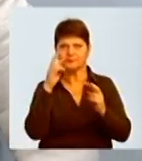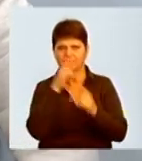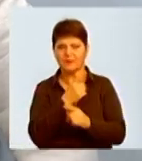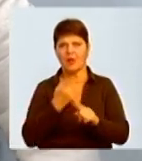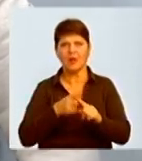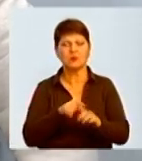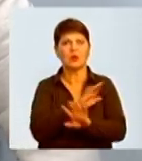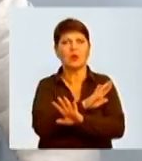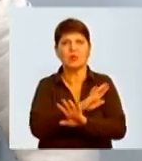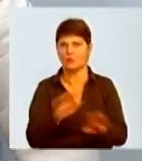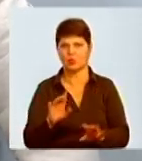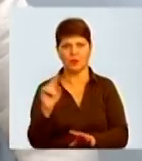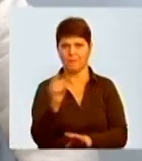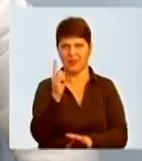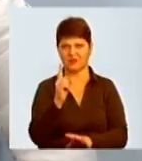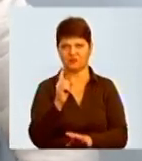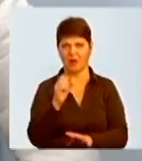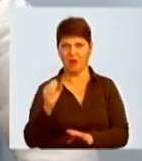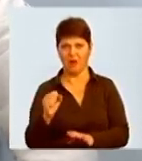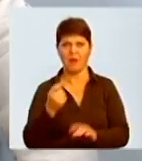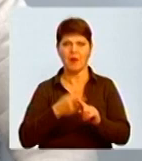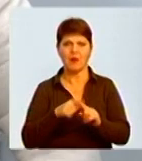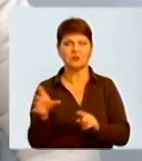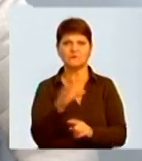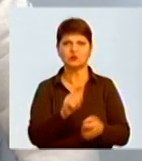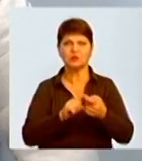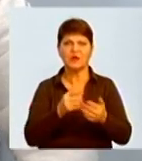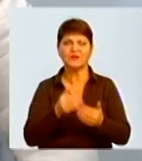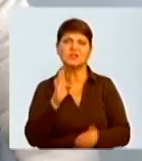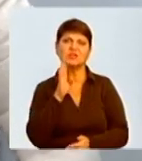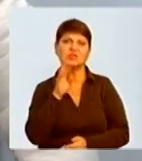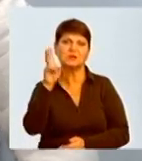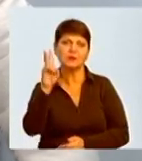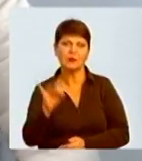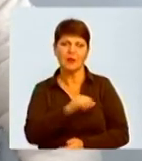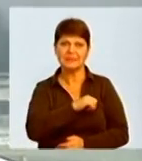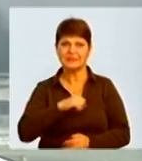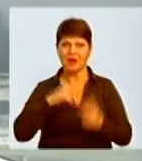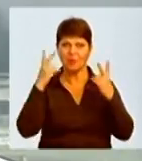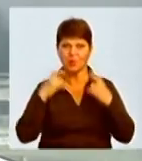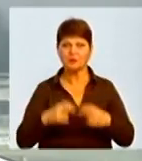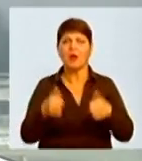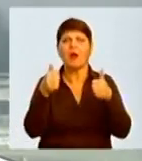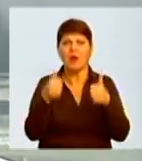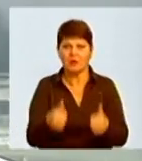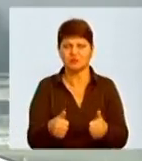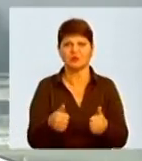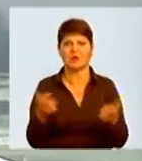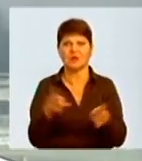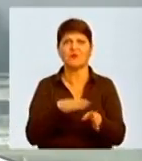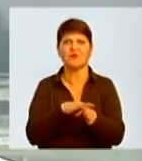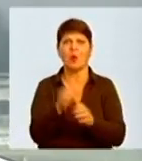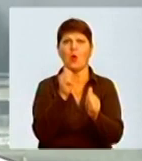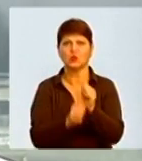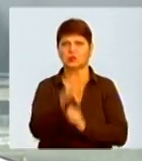буде сама перша стадія. Тому, в принципі, це все залежить від жінки. Самообстеження – це дуже хорошо, її треба виконувати кожен